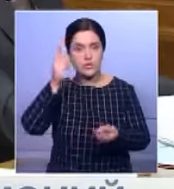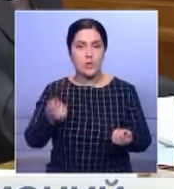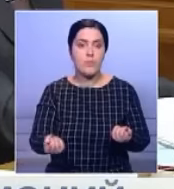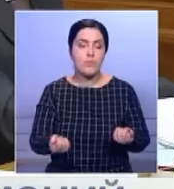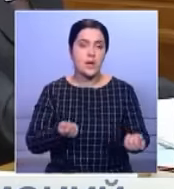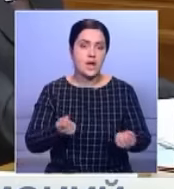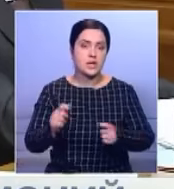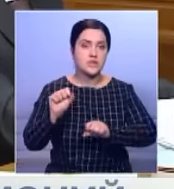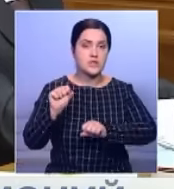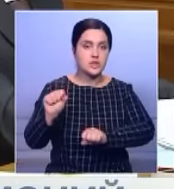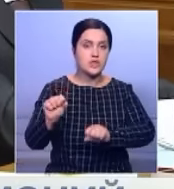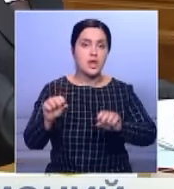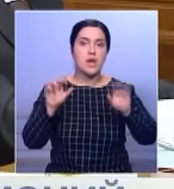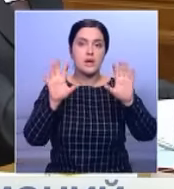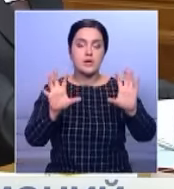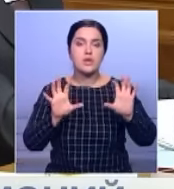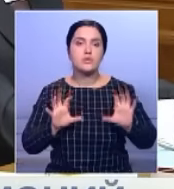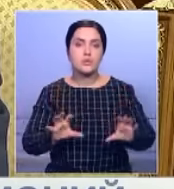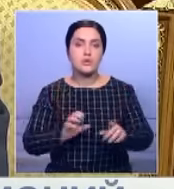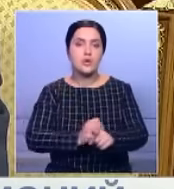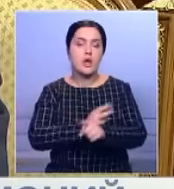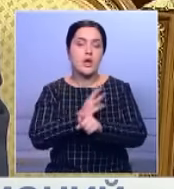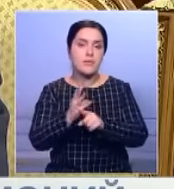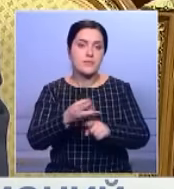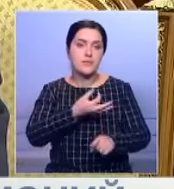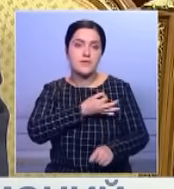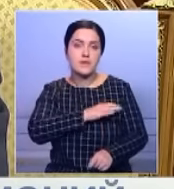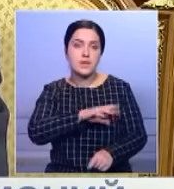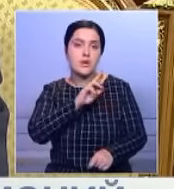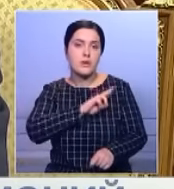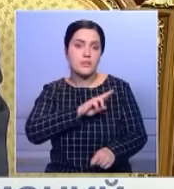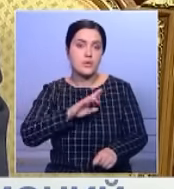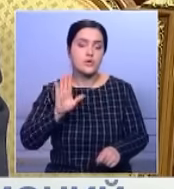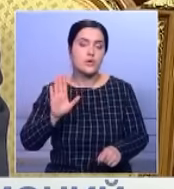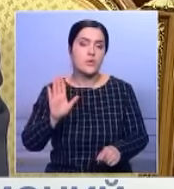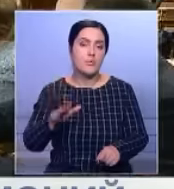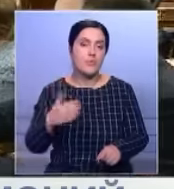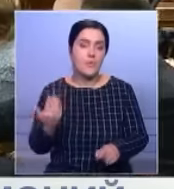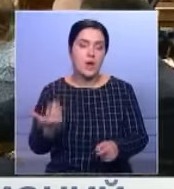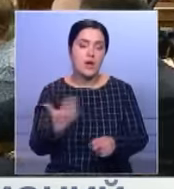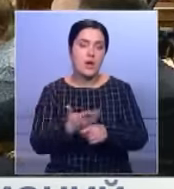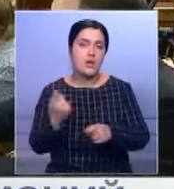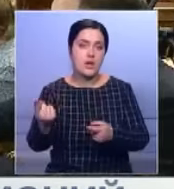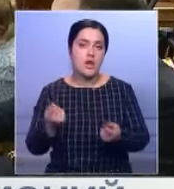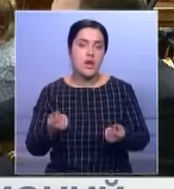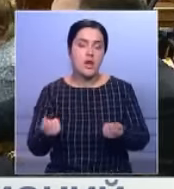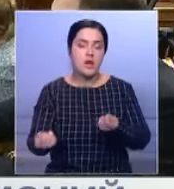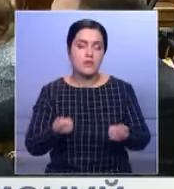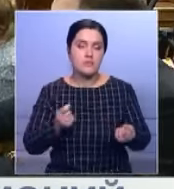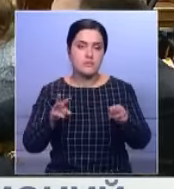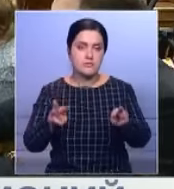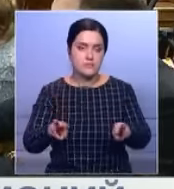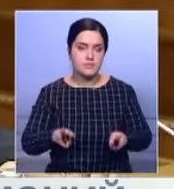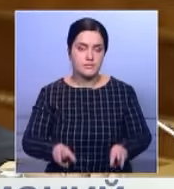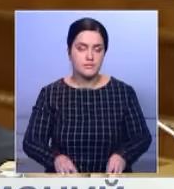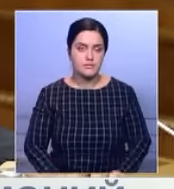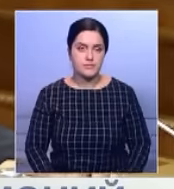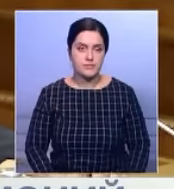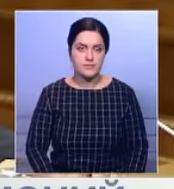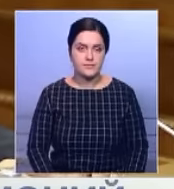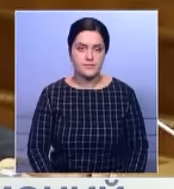политики, государственного управления, защиты Конституции и обеспечения эффективной работы между ветвями власти.